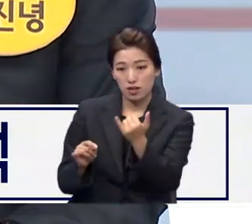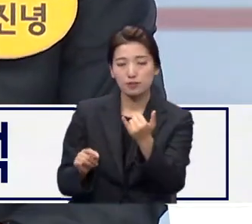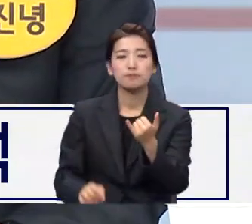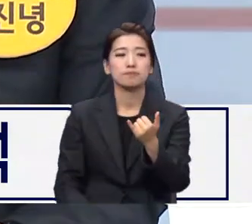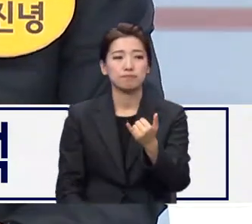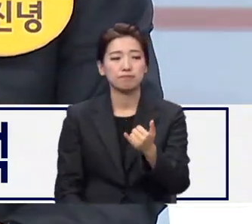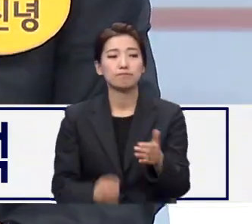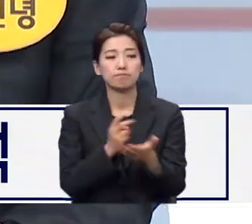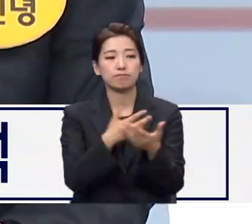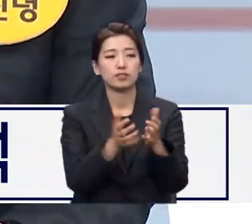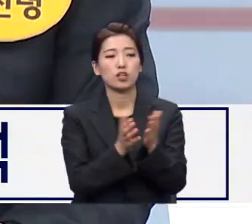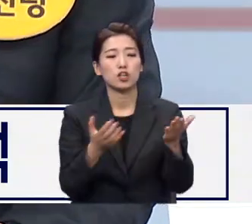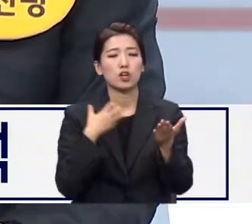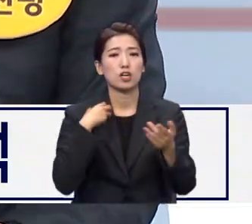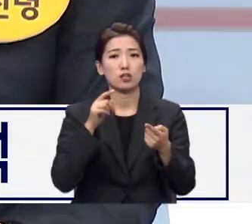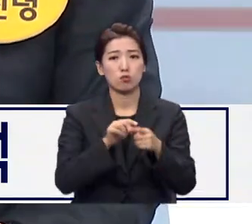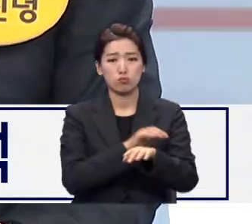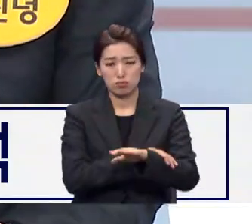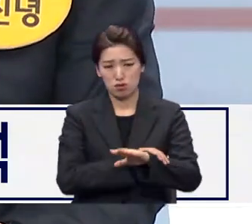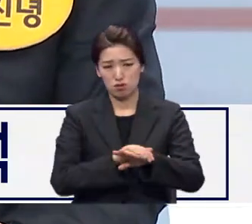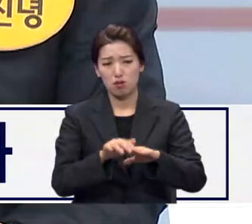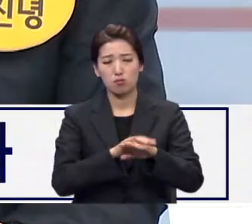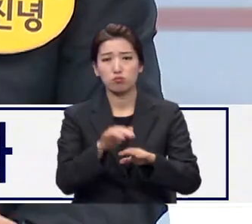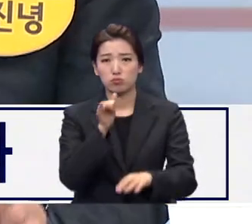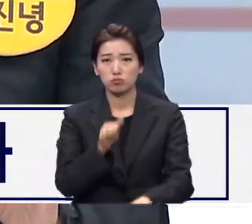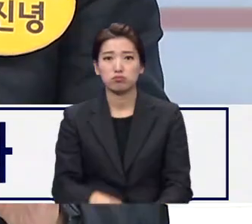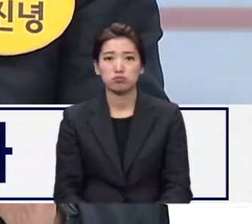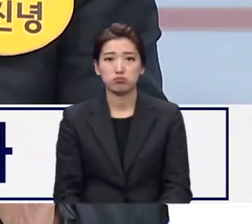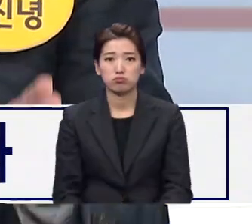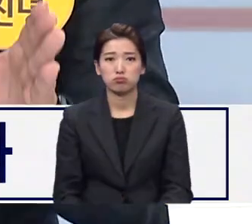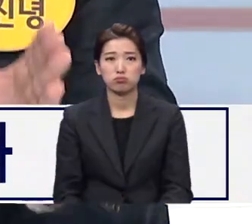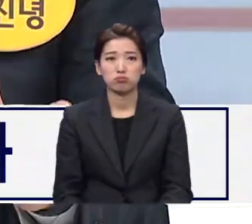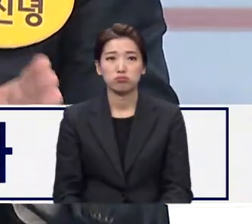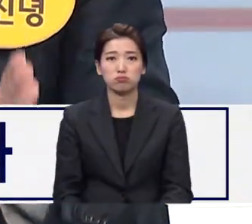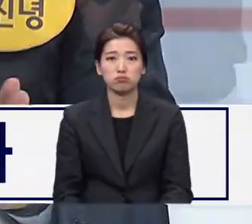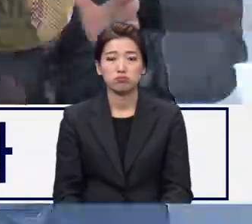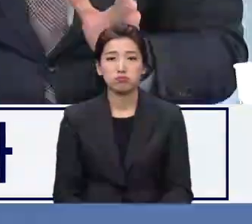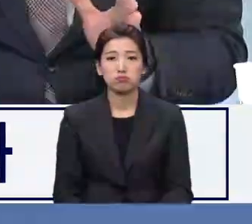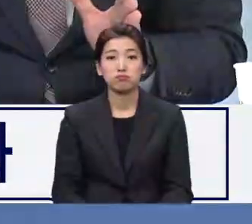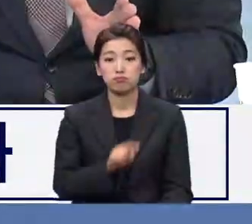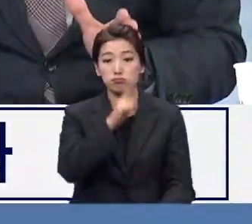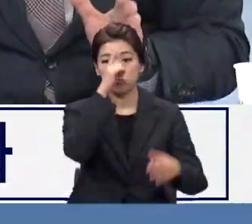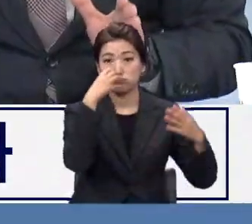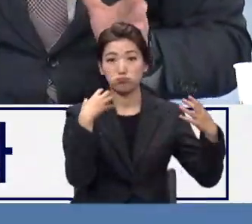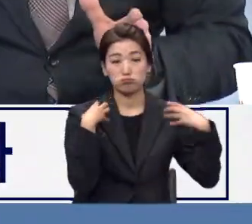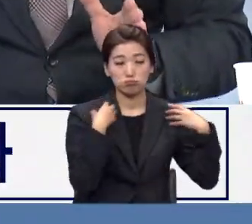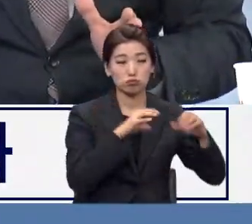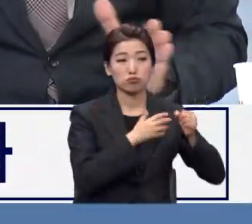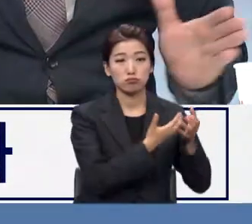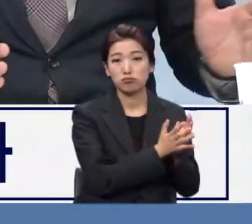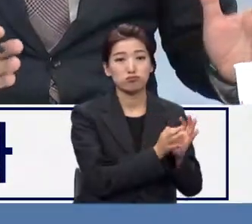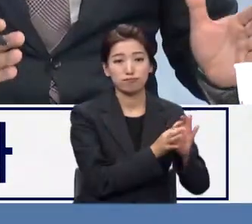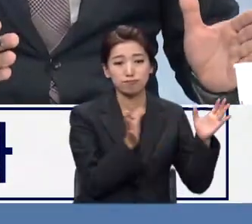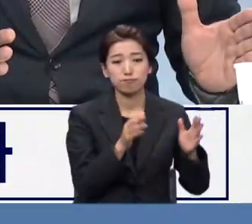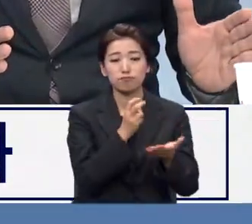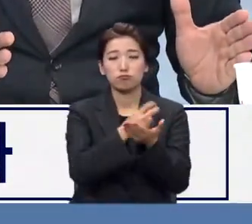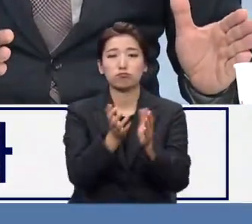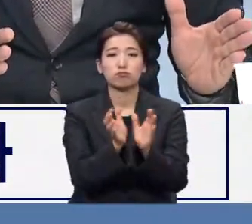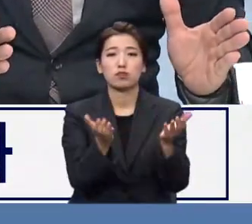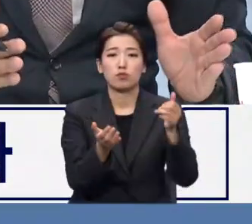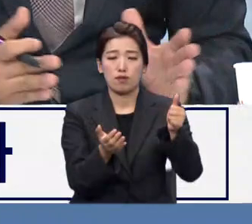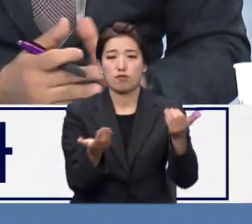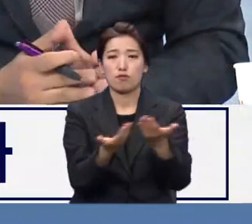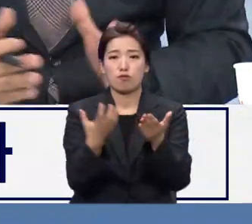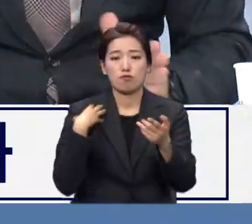해야 될 일입니다 그렇기 때문에 그것은 이번 정부의 어떤 스피커와는 관계 없이 본연의 업무를 하는 것이고 저 아까 얘기한 것처럼 권증 의원이